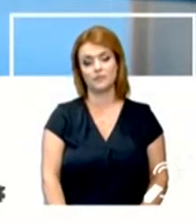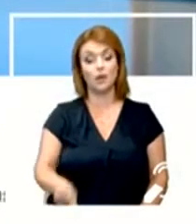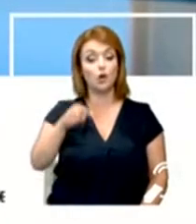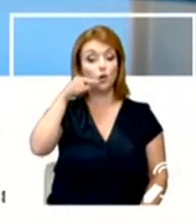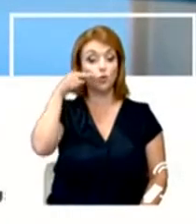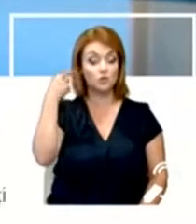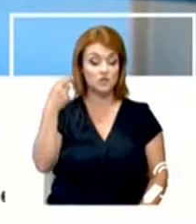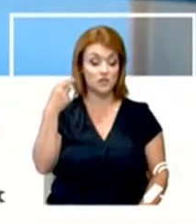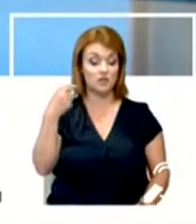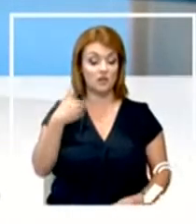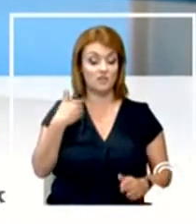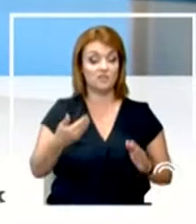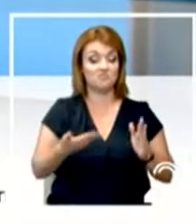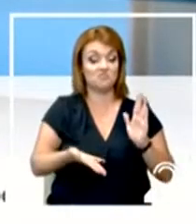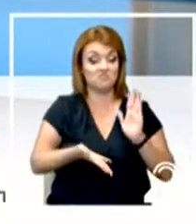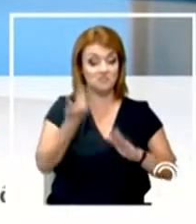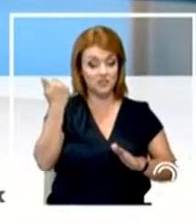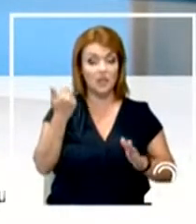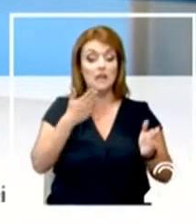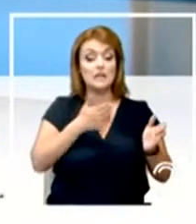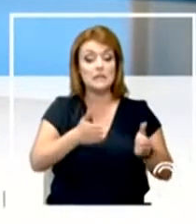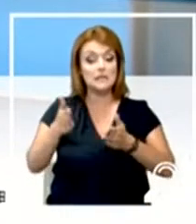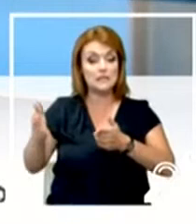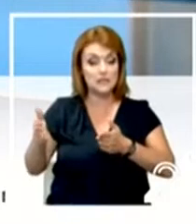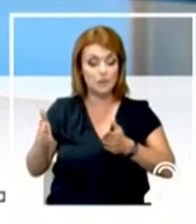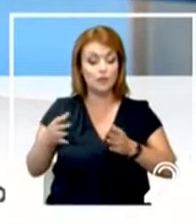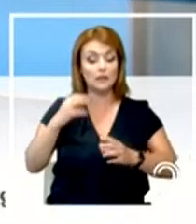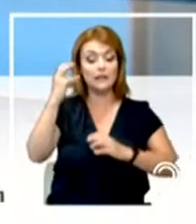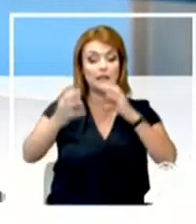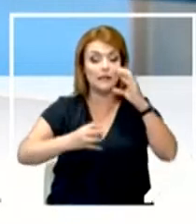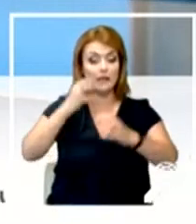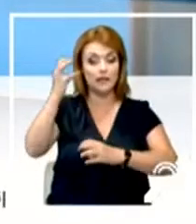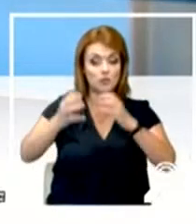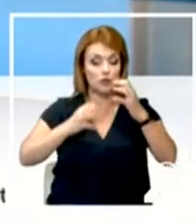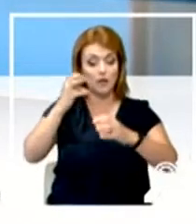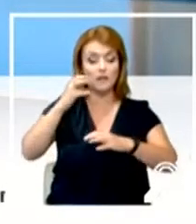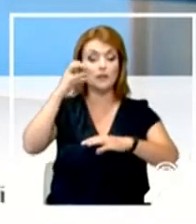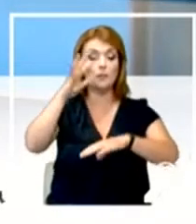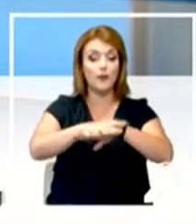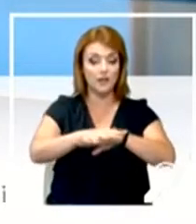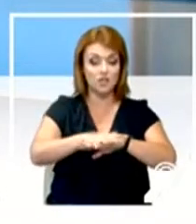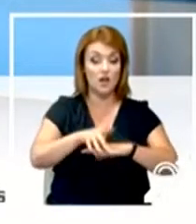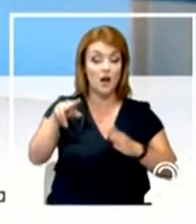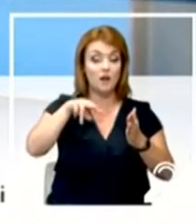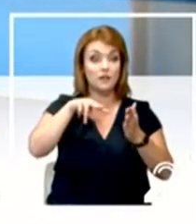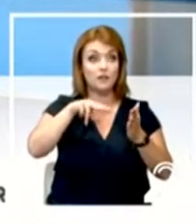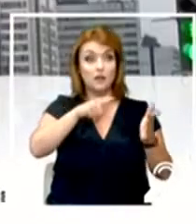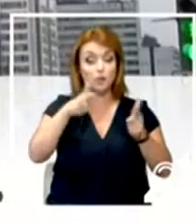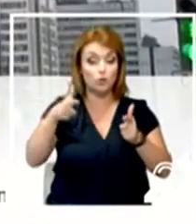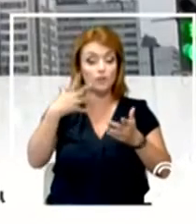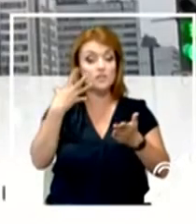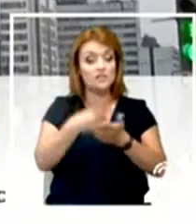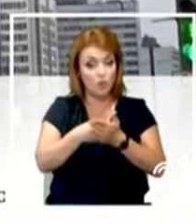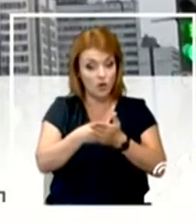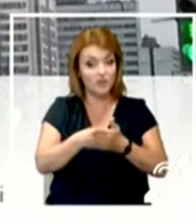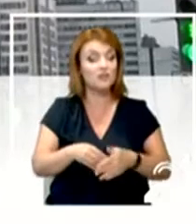Rusia vrea să se retragă din sistemul internațional de tranzacții bancare și își pregătește propriul mecanism. Acesta va proteja